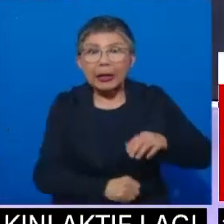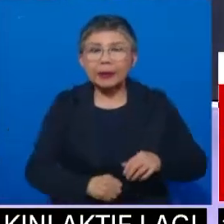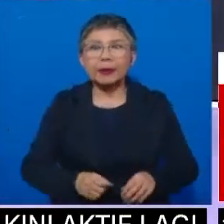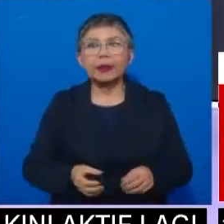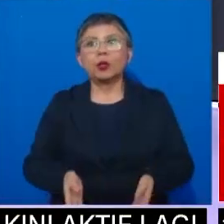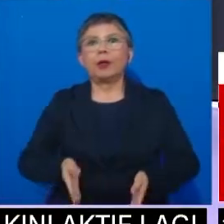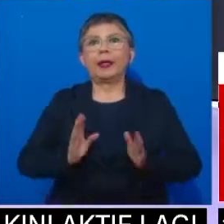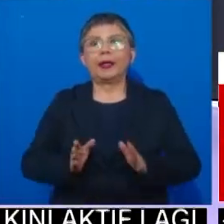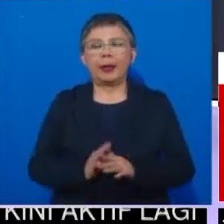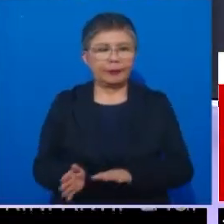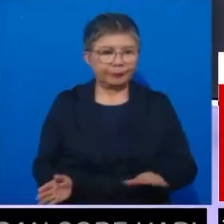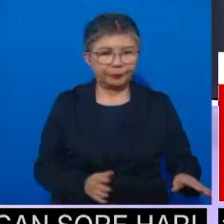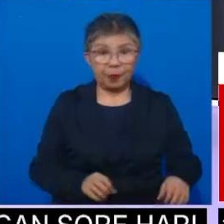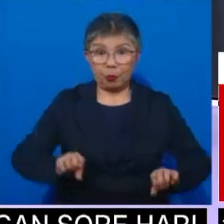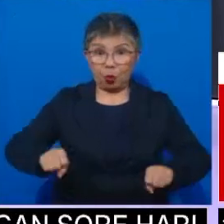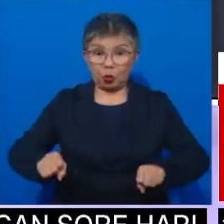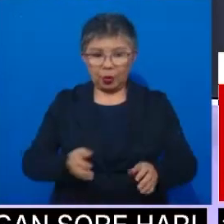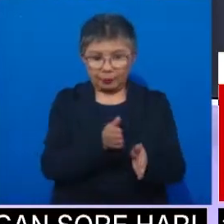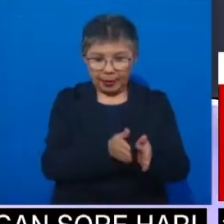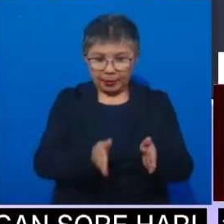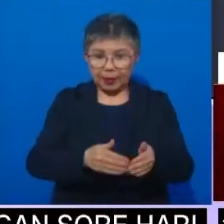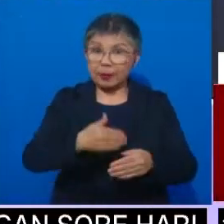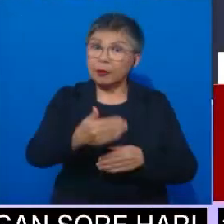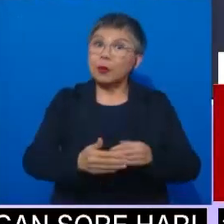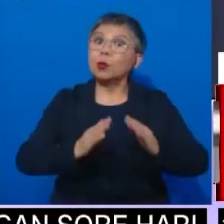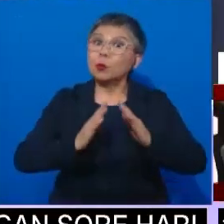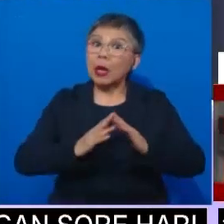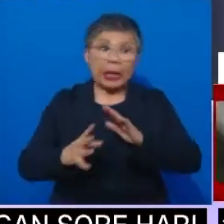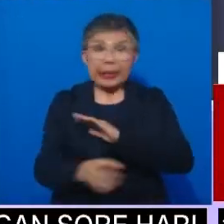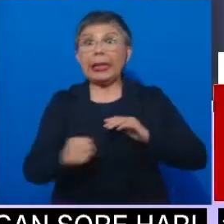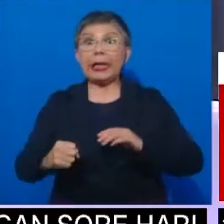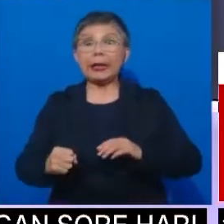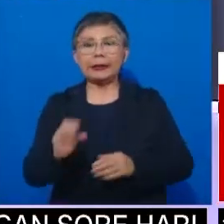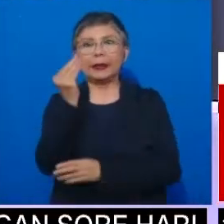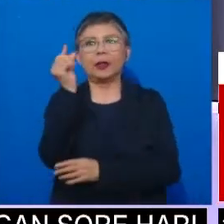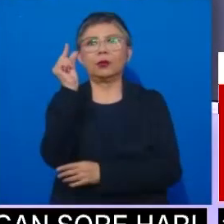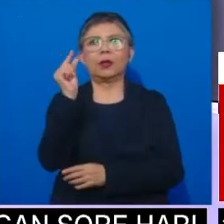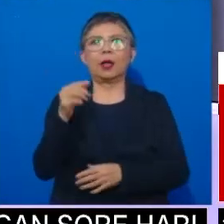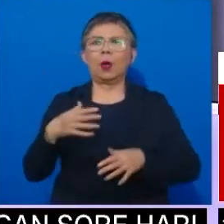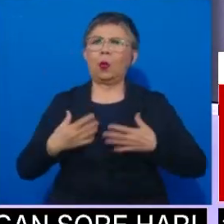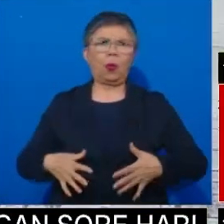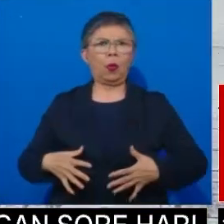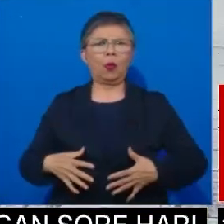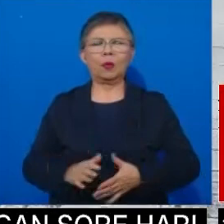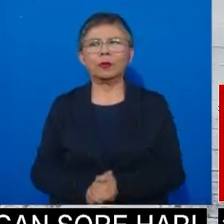Utara. Sementara itu, motor yang terparkir di depan rumah raib di Jakarta Utara.